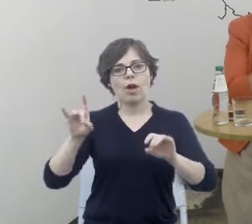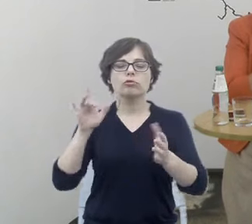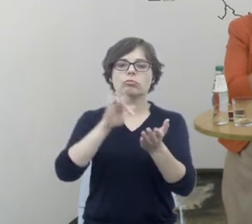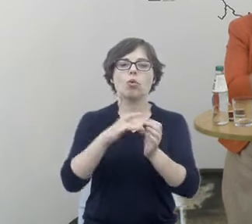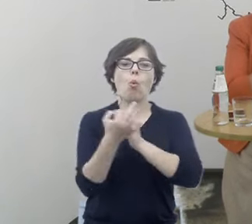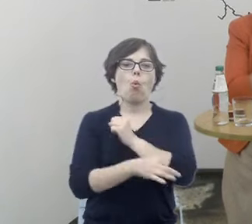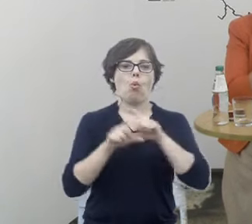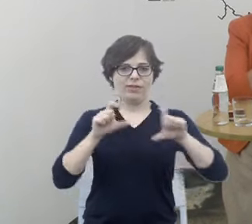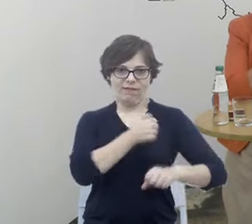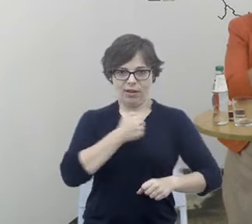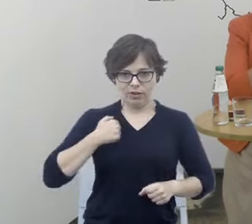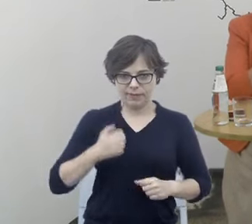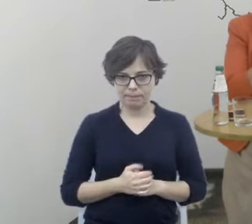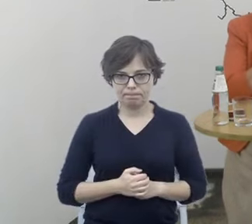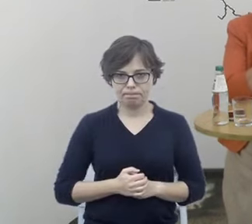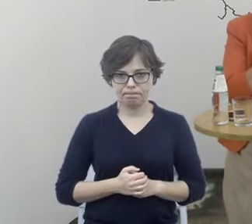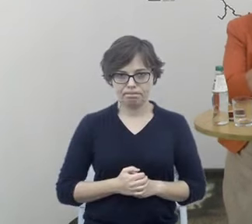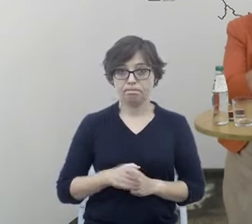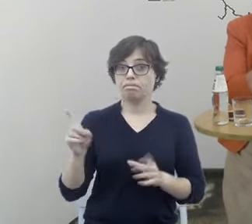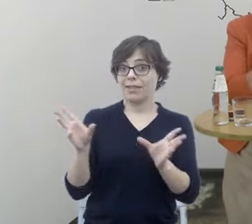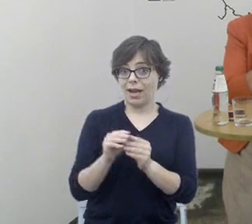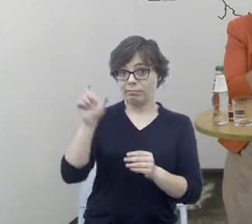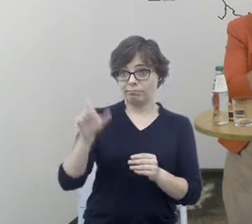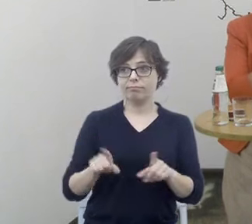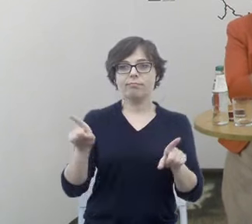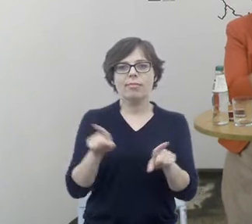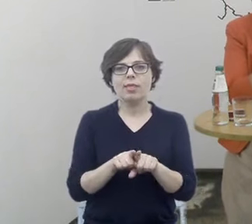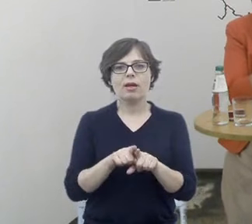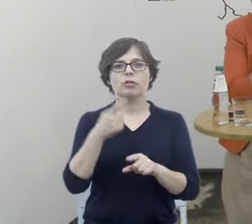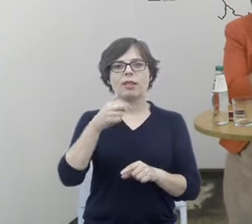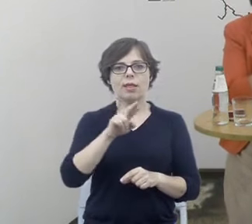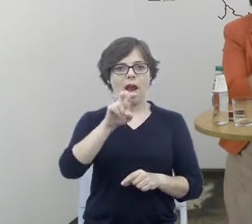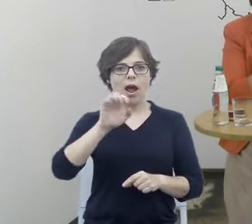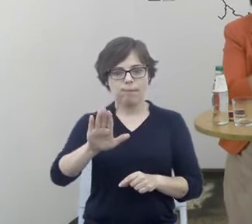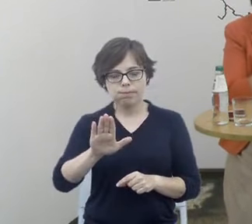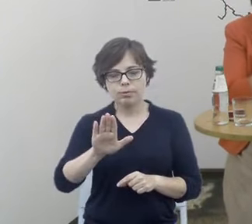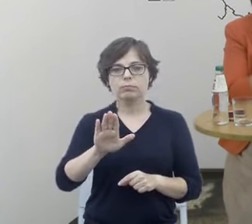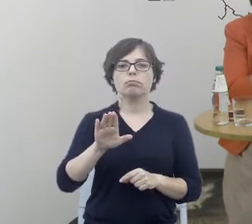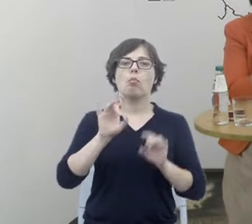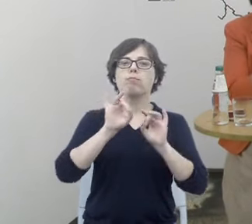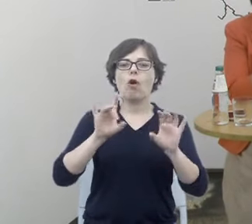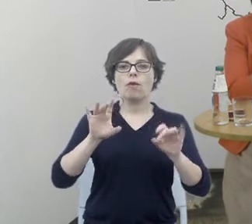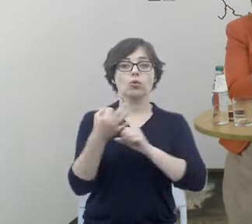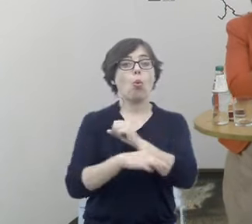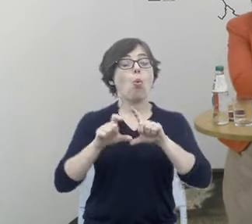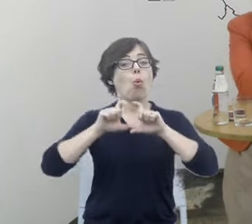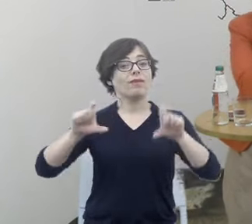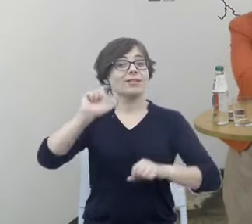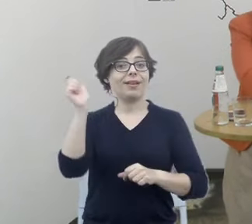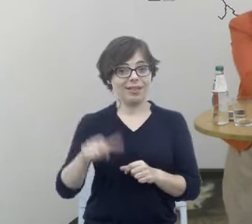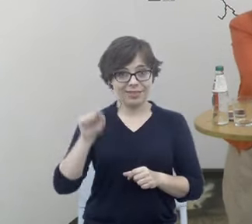Uniwersytecie Warszawskim. Jest z nami również doktor habilitowany, profesor Uniwersytetu